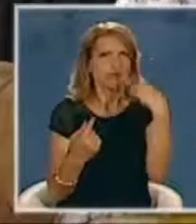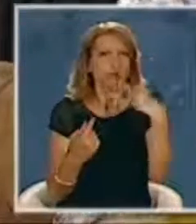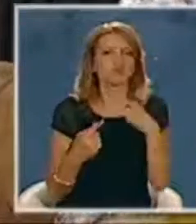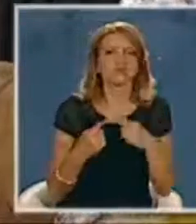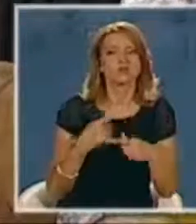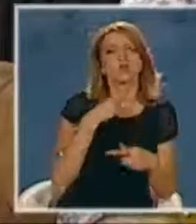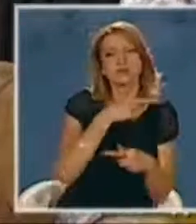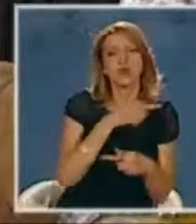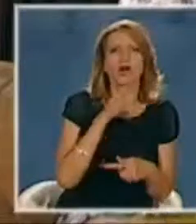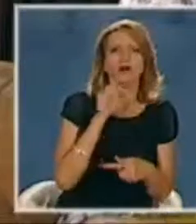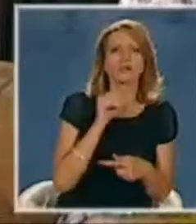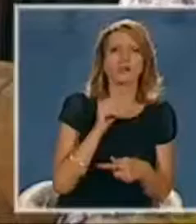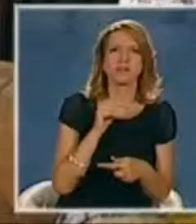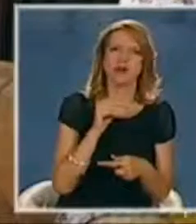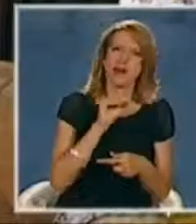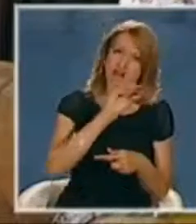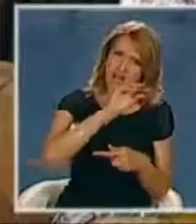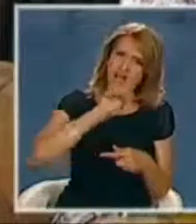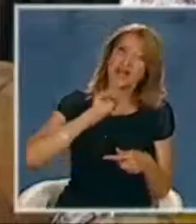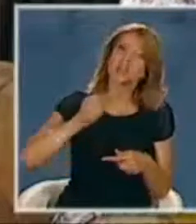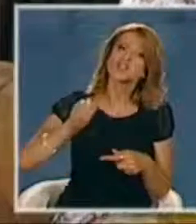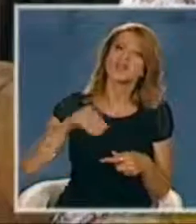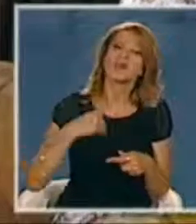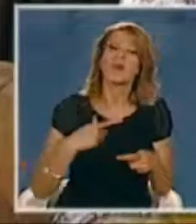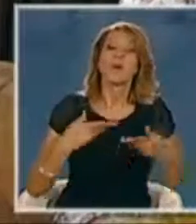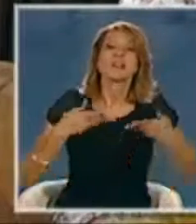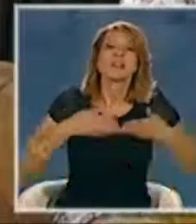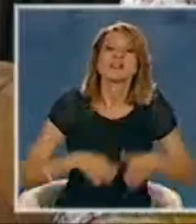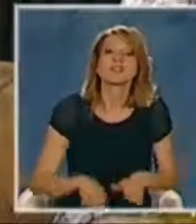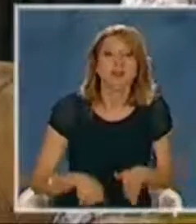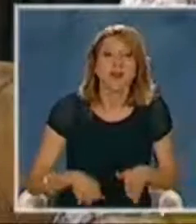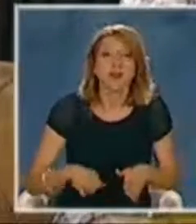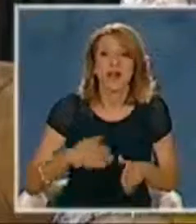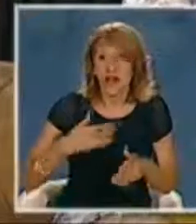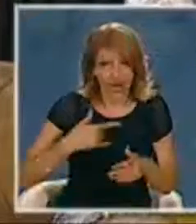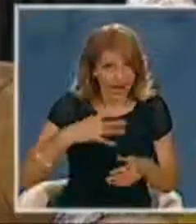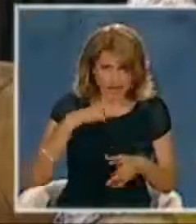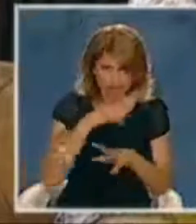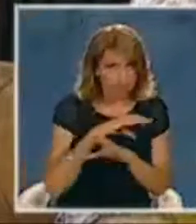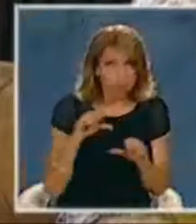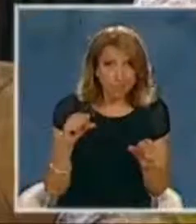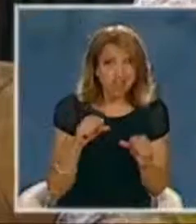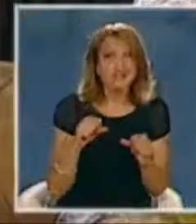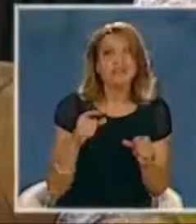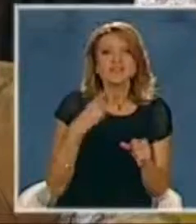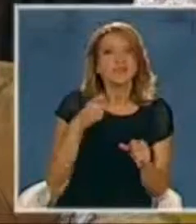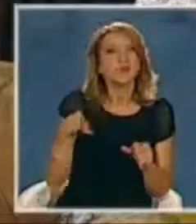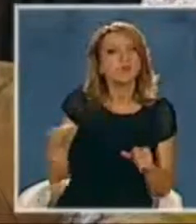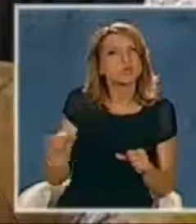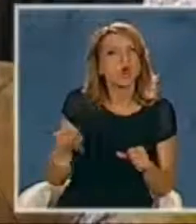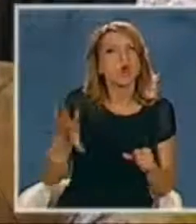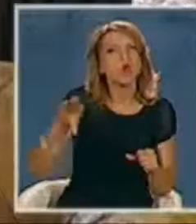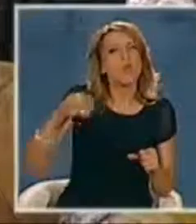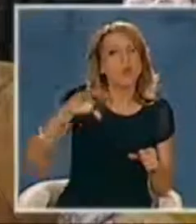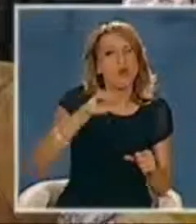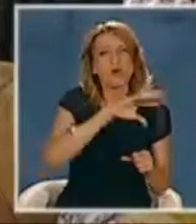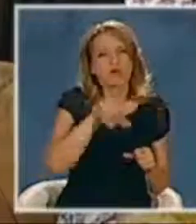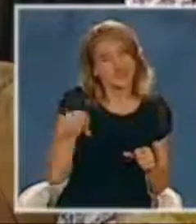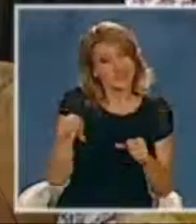няма да казвам името на момичето, кажи на дъщеря ми, че аз съм обиден, защото ме наричаха алкохолик с майка, или с майка